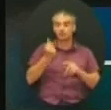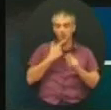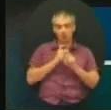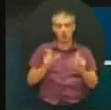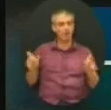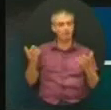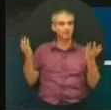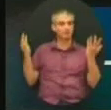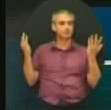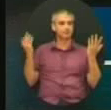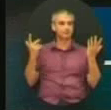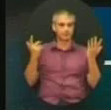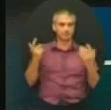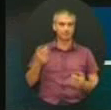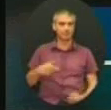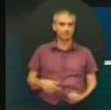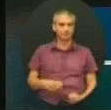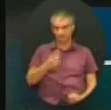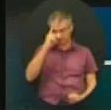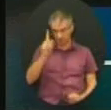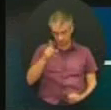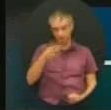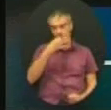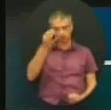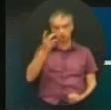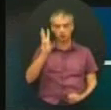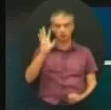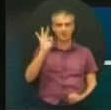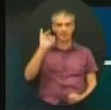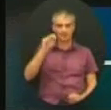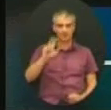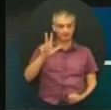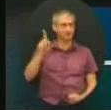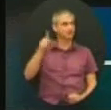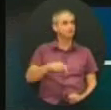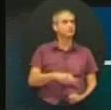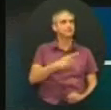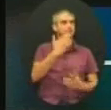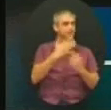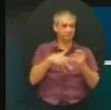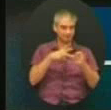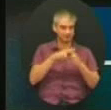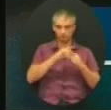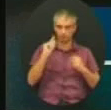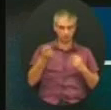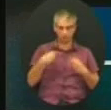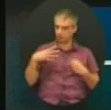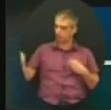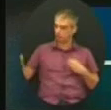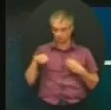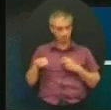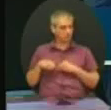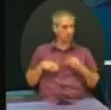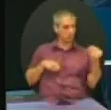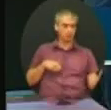עוד מעט נשאל איפה הכסף, אבל נעבור. אם את לא יודעת את זה, תשאלי את שתיים. אריה אלדד, בסוף זה ייגמר בקיצוץ רוחבי, אז נותנים מכאן ולוקחים